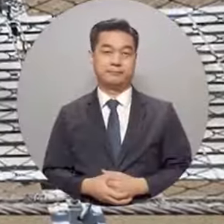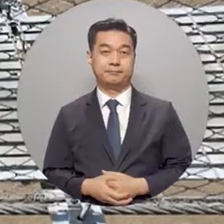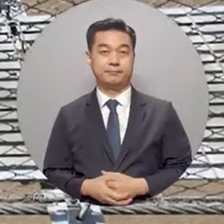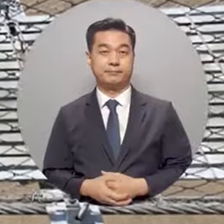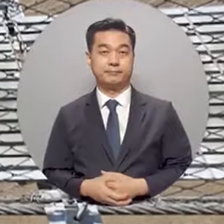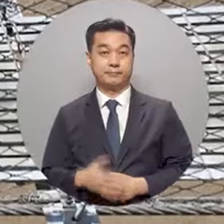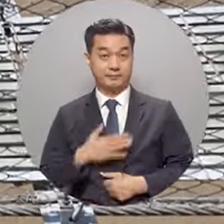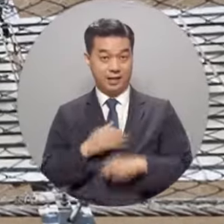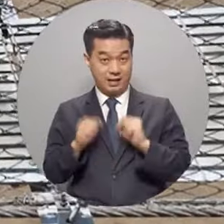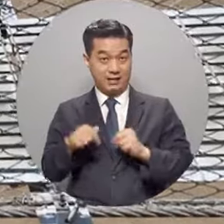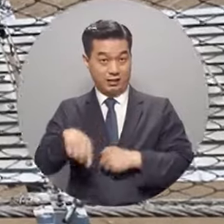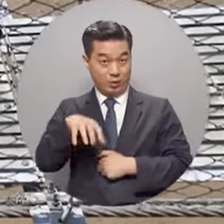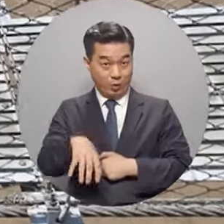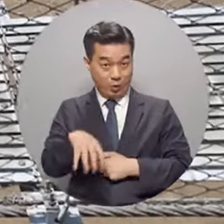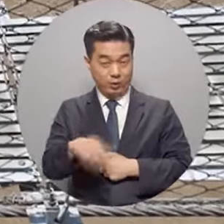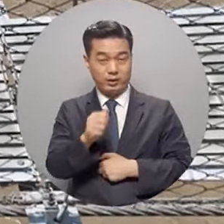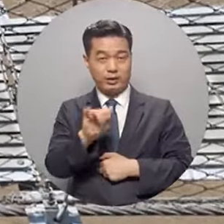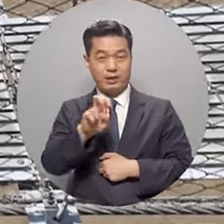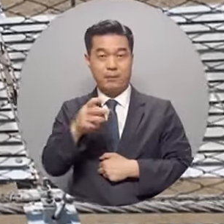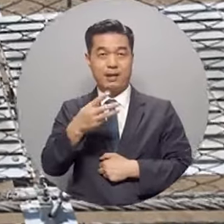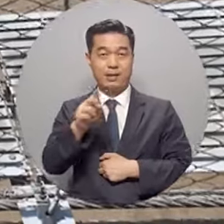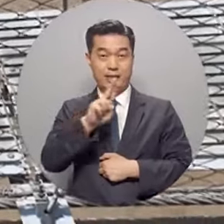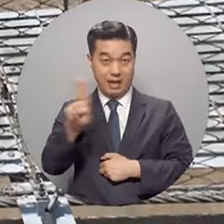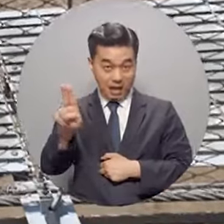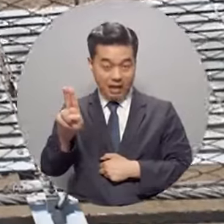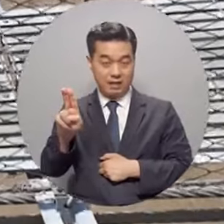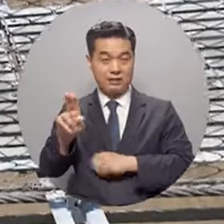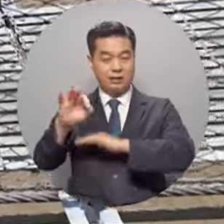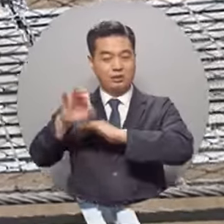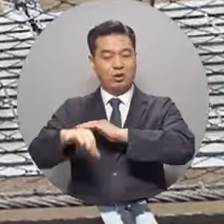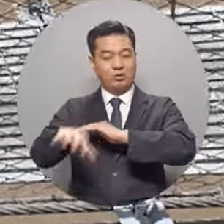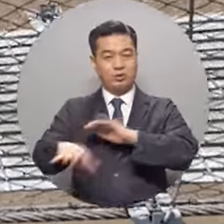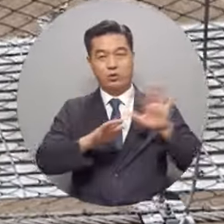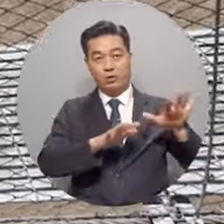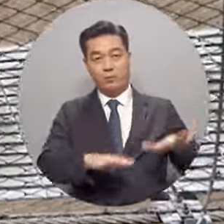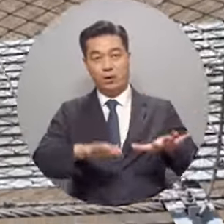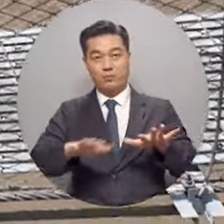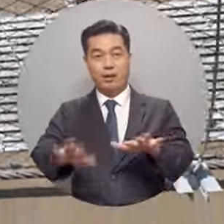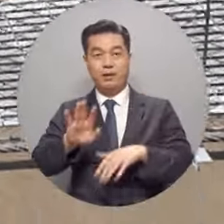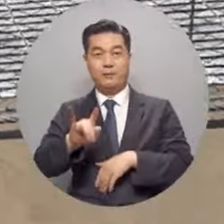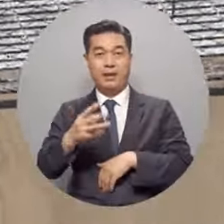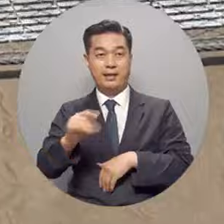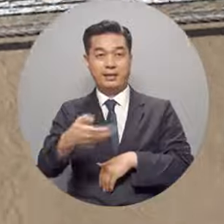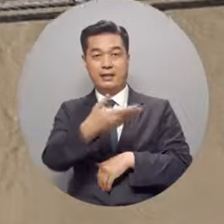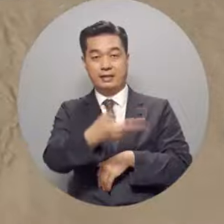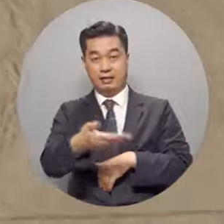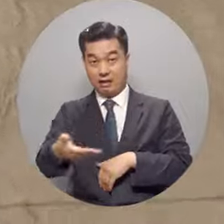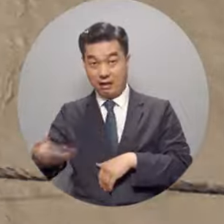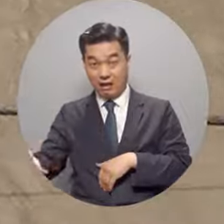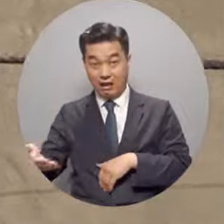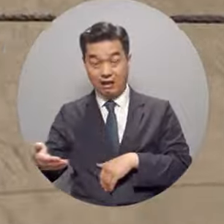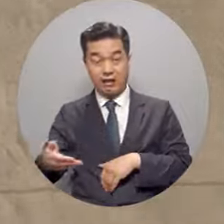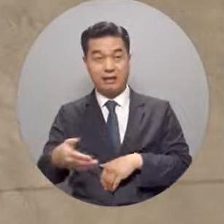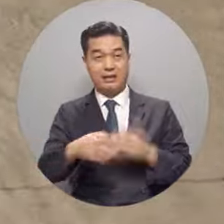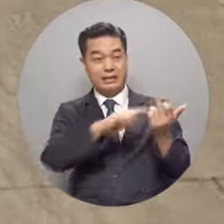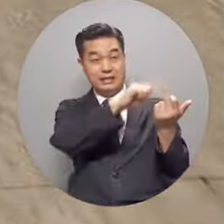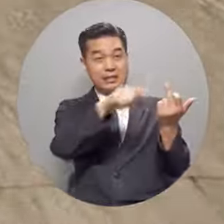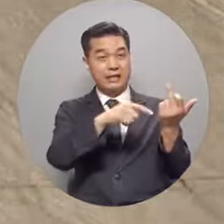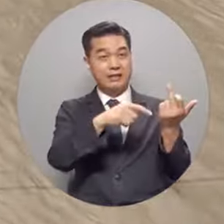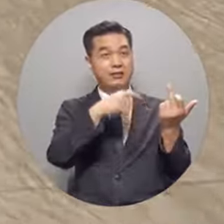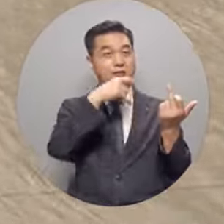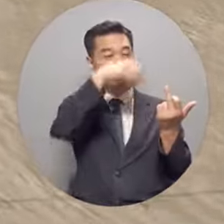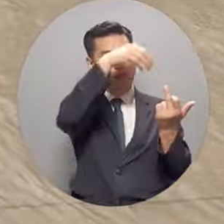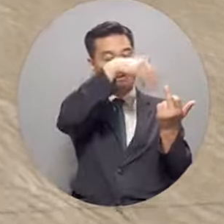제가 있는 이곳은 히말라야에서 시작해 서쪽으로 흐르는 베리강입니다. 히말라야에서 녹은 물이 이 강에 따라